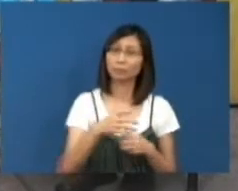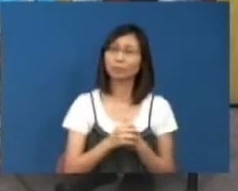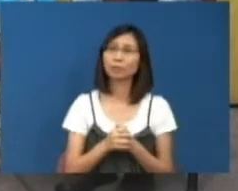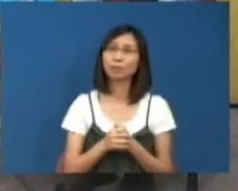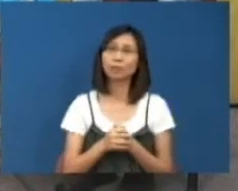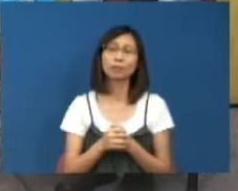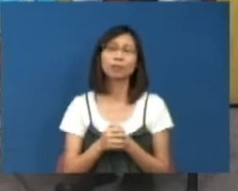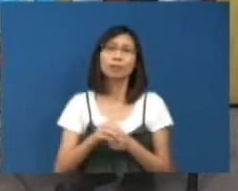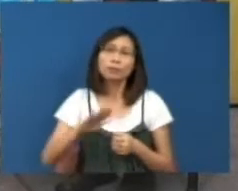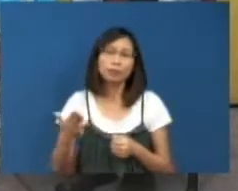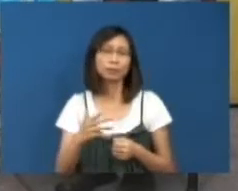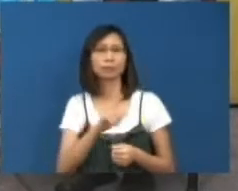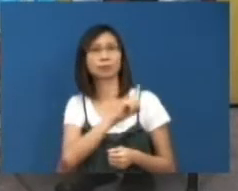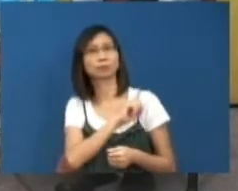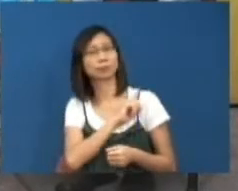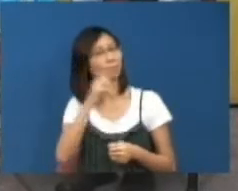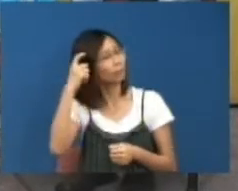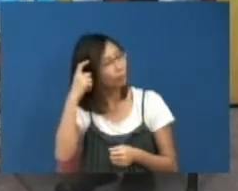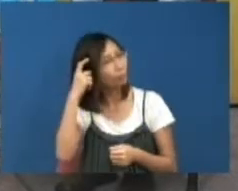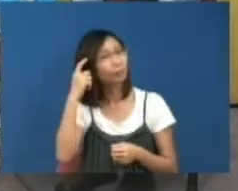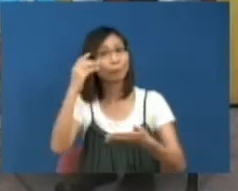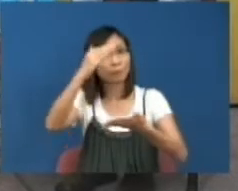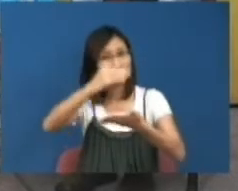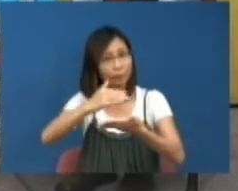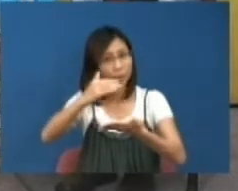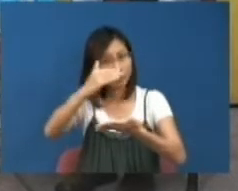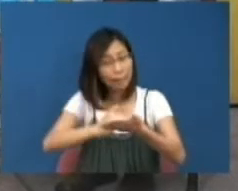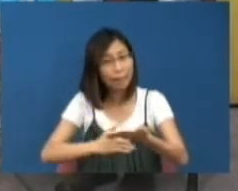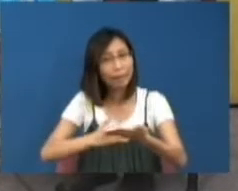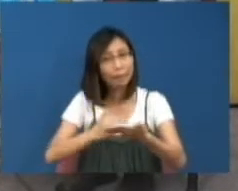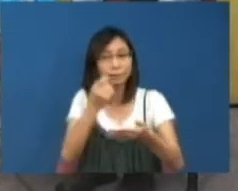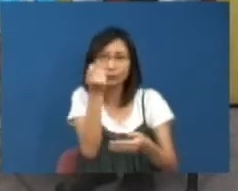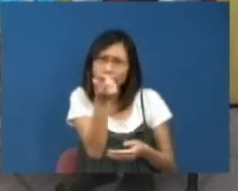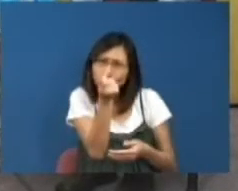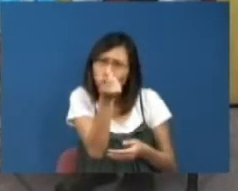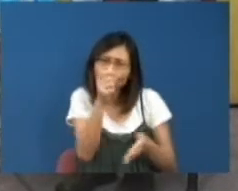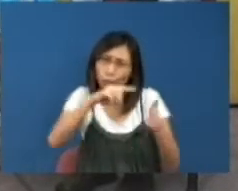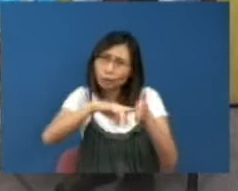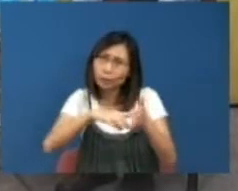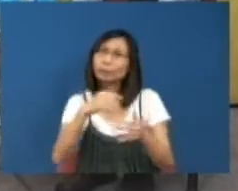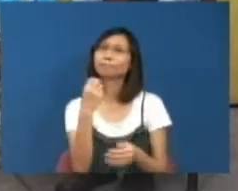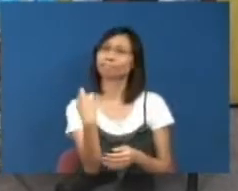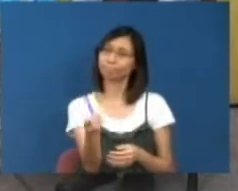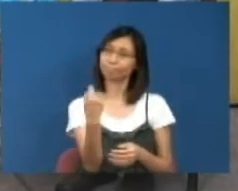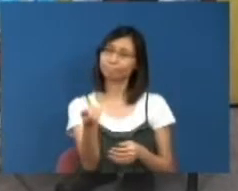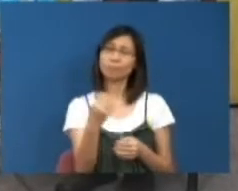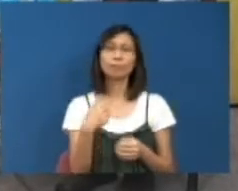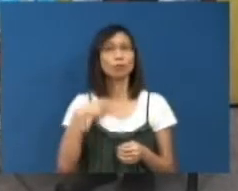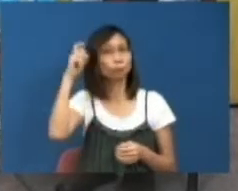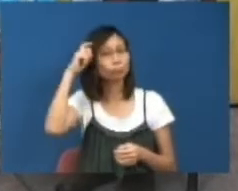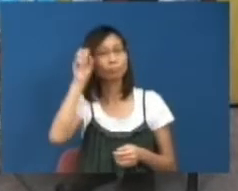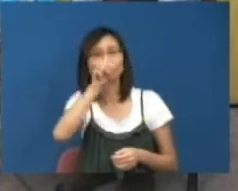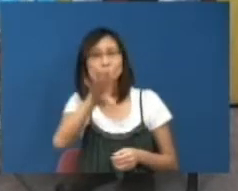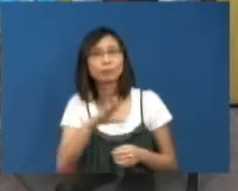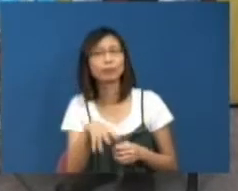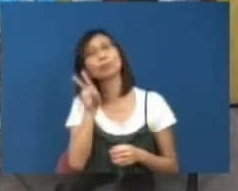家苦心自問啊，要慳一個 percent 嘅電係好容易做得到嘅。好容易做得到的。 我想問下 Doctor， 頭先咧你就講嗱，